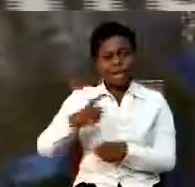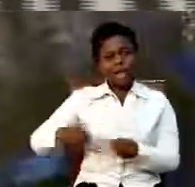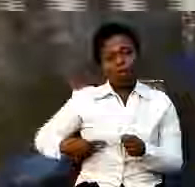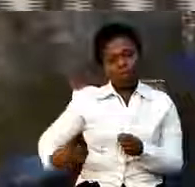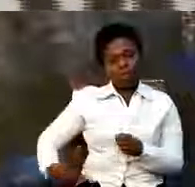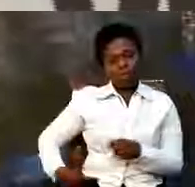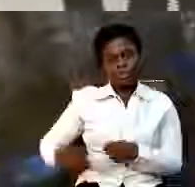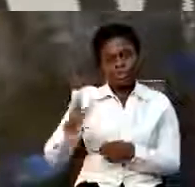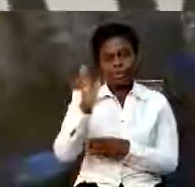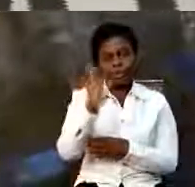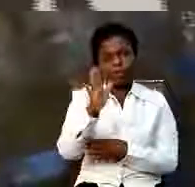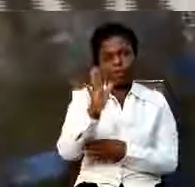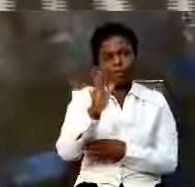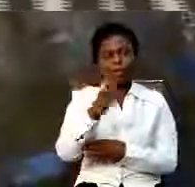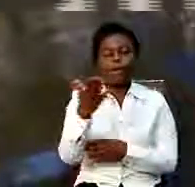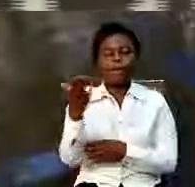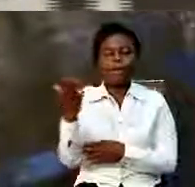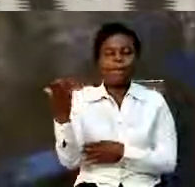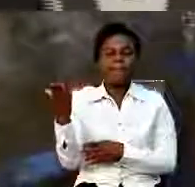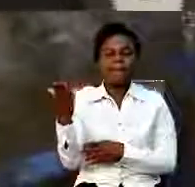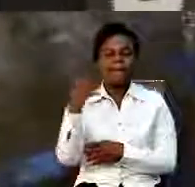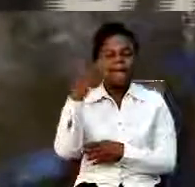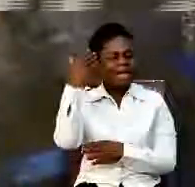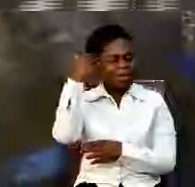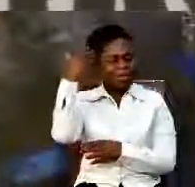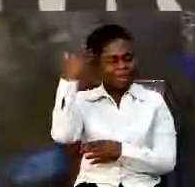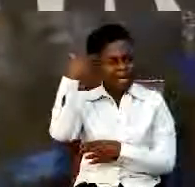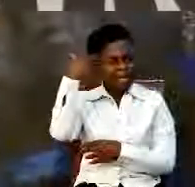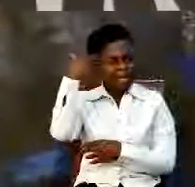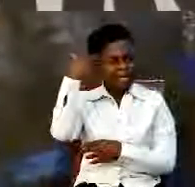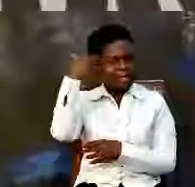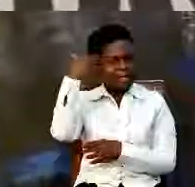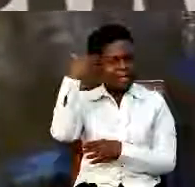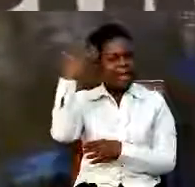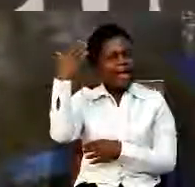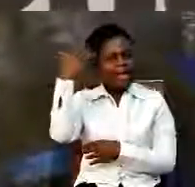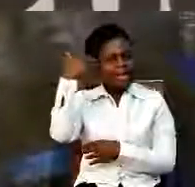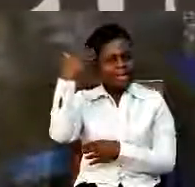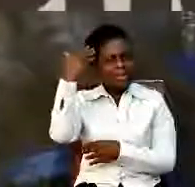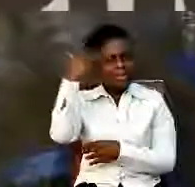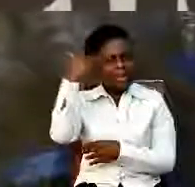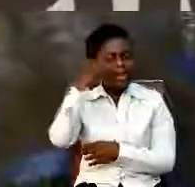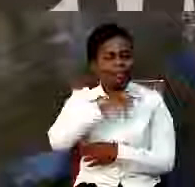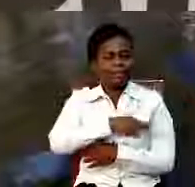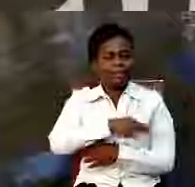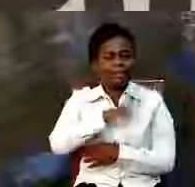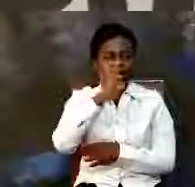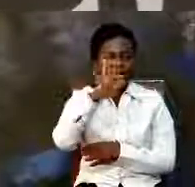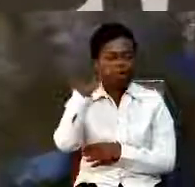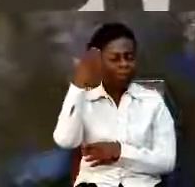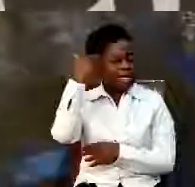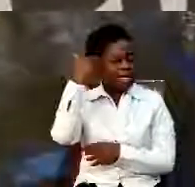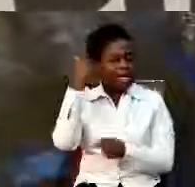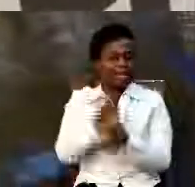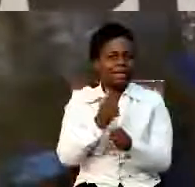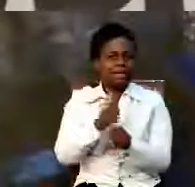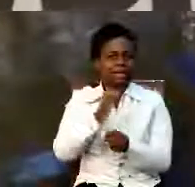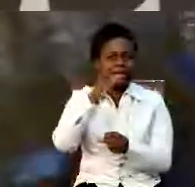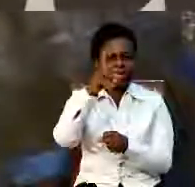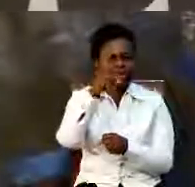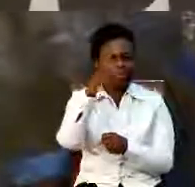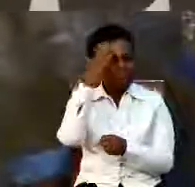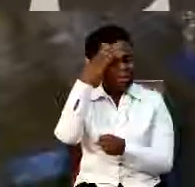bosi ambaye anakujali, anajali maslahi yako, anajali kazi yako, utajua huwezi